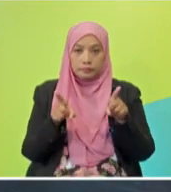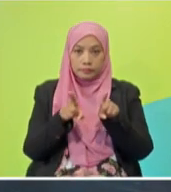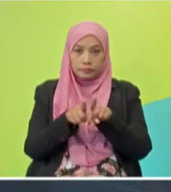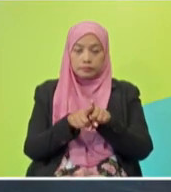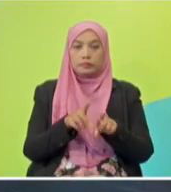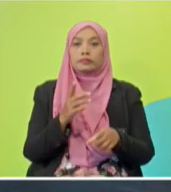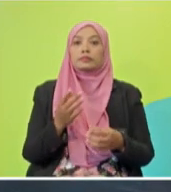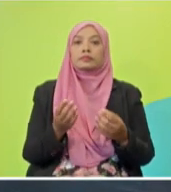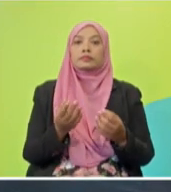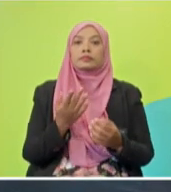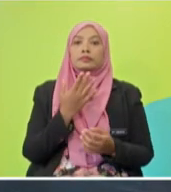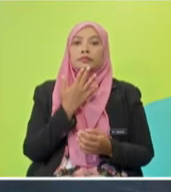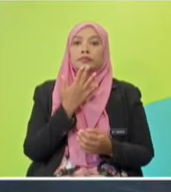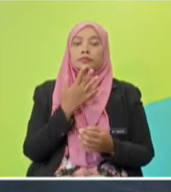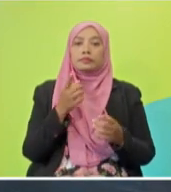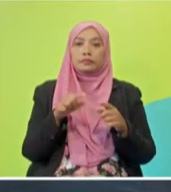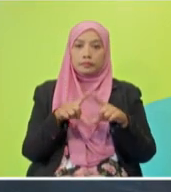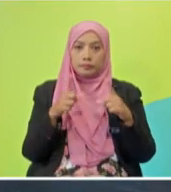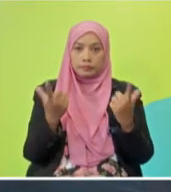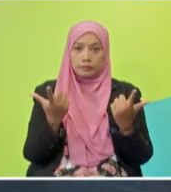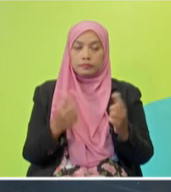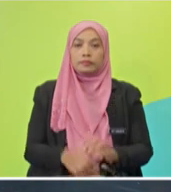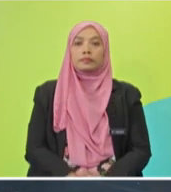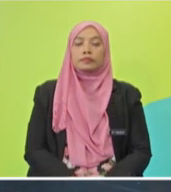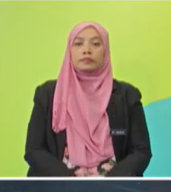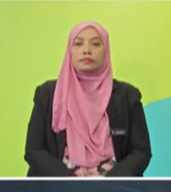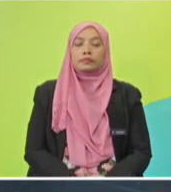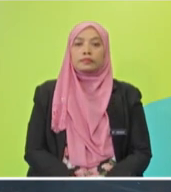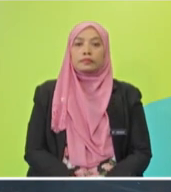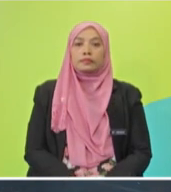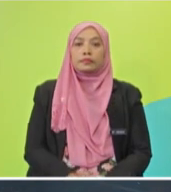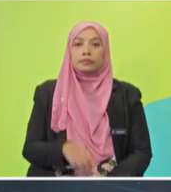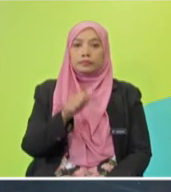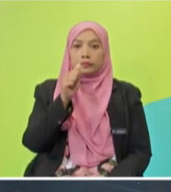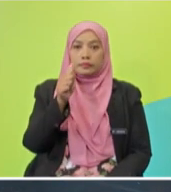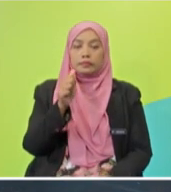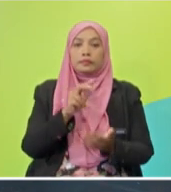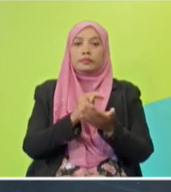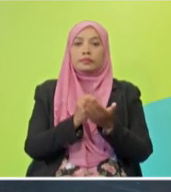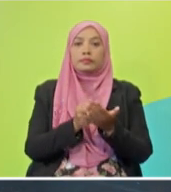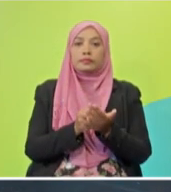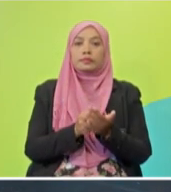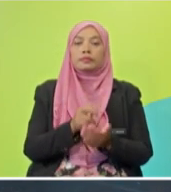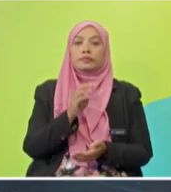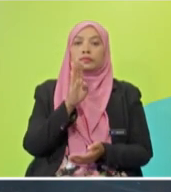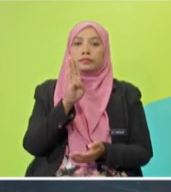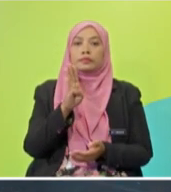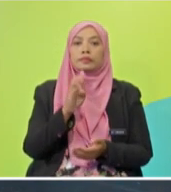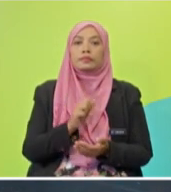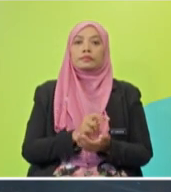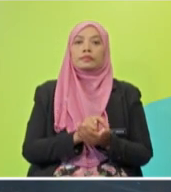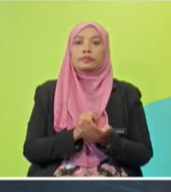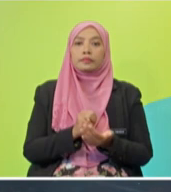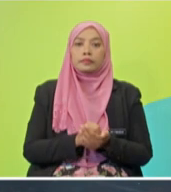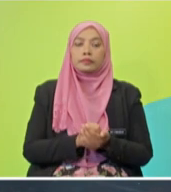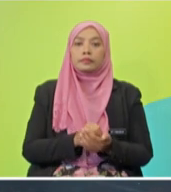Okey. Jadi kita boleh wakilkan dia dalam bentuk A nisbah B nisbah C tadi yang Sean cakap tu. Jadi cikgu boleh tulis